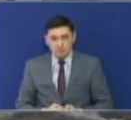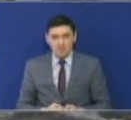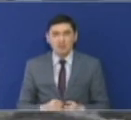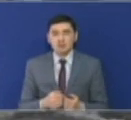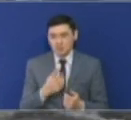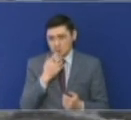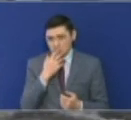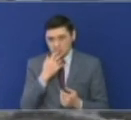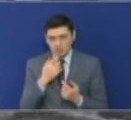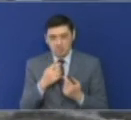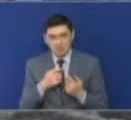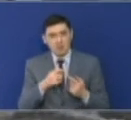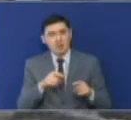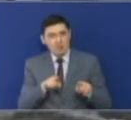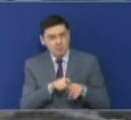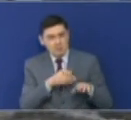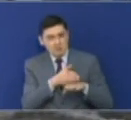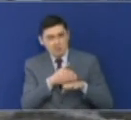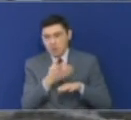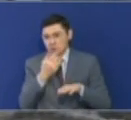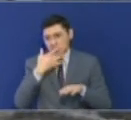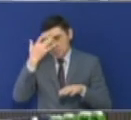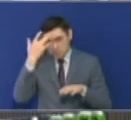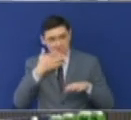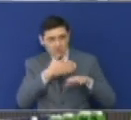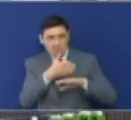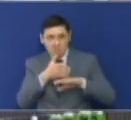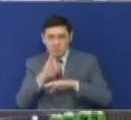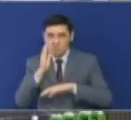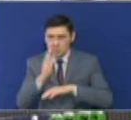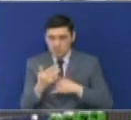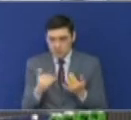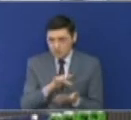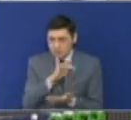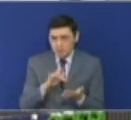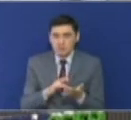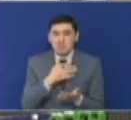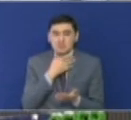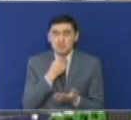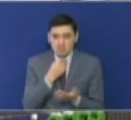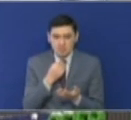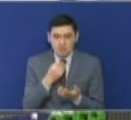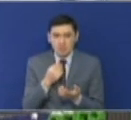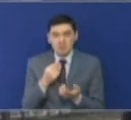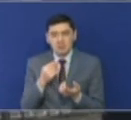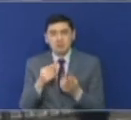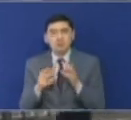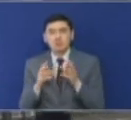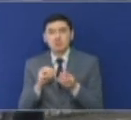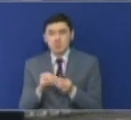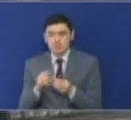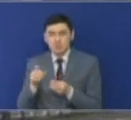отопительного сезона и в течение предстоящего лета. В настоящее время по городу Семей в производстве судебных исполнителей